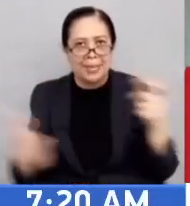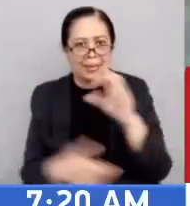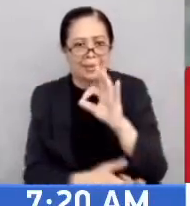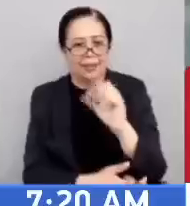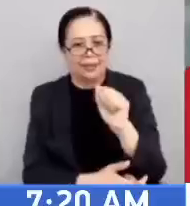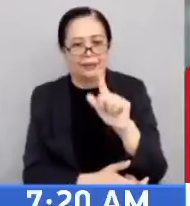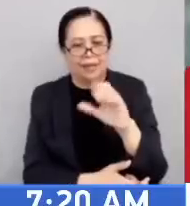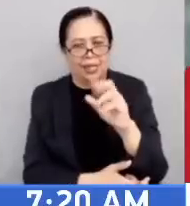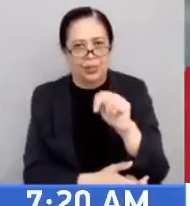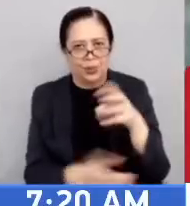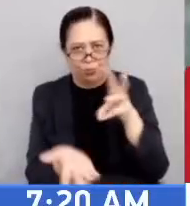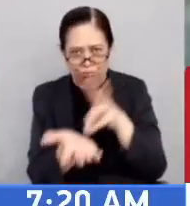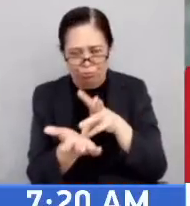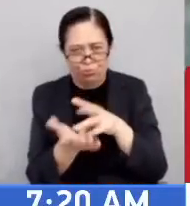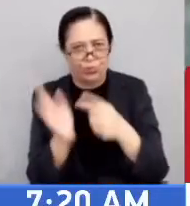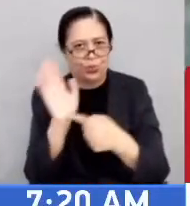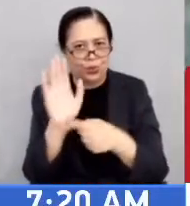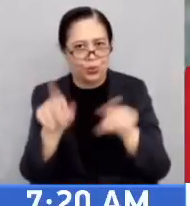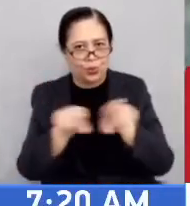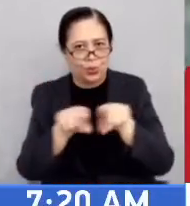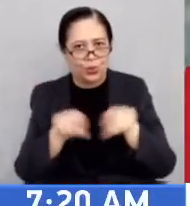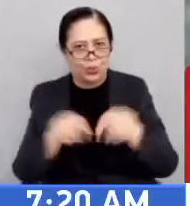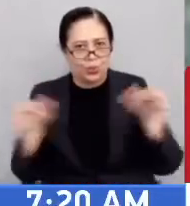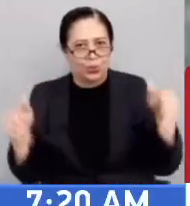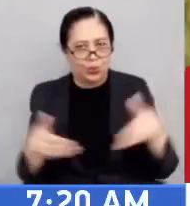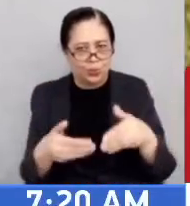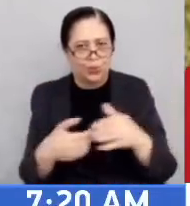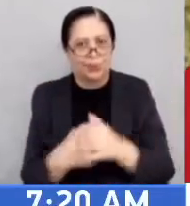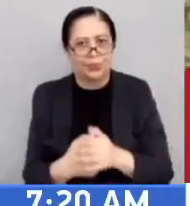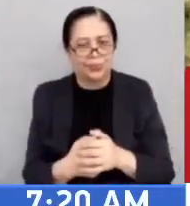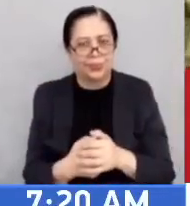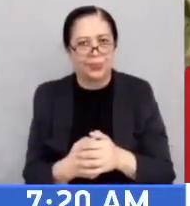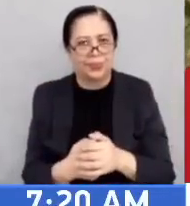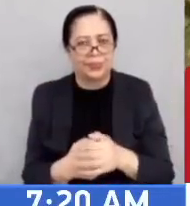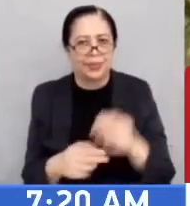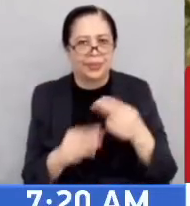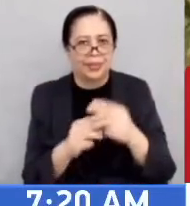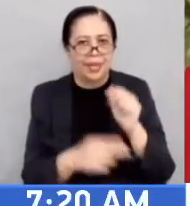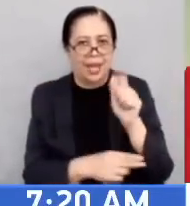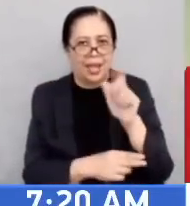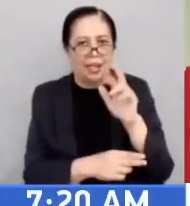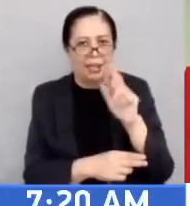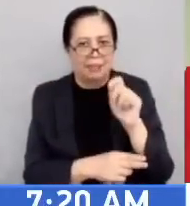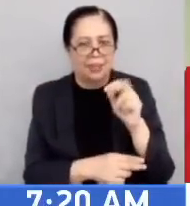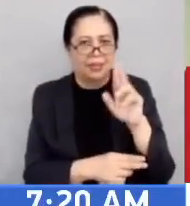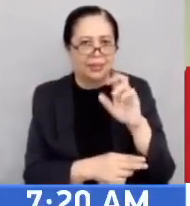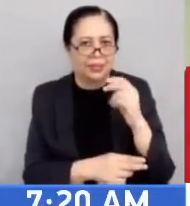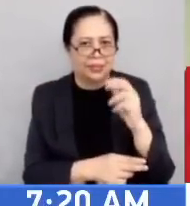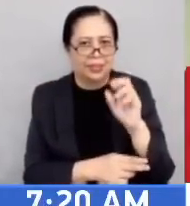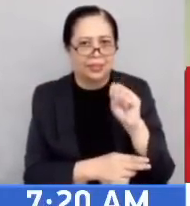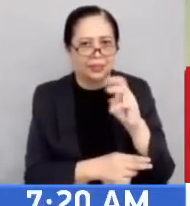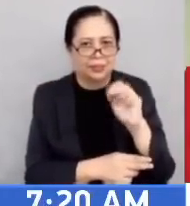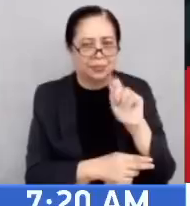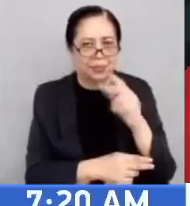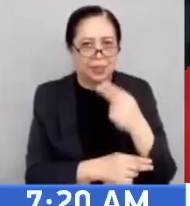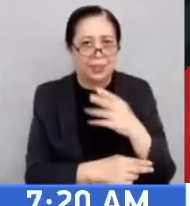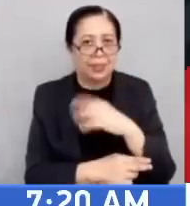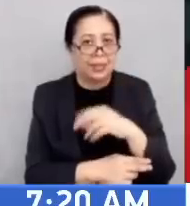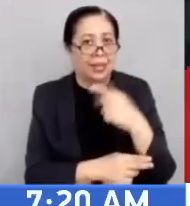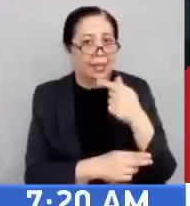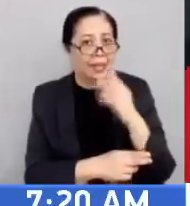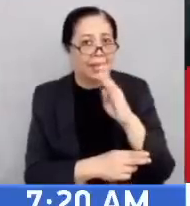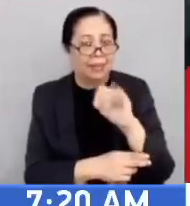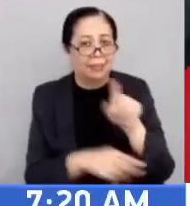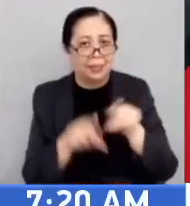Carla Abeliana bilang Mary Ann Armstrong, Albert Martinez bilang Richard Smith, at Gabby Eigenman bilang Oscar